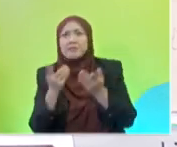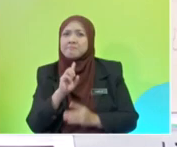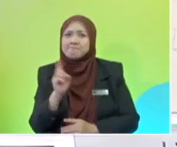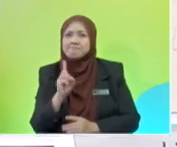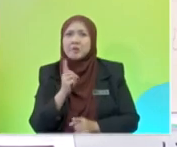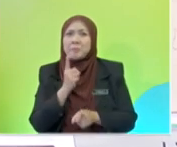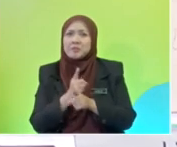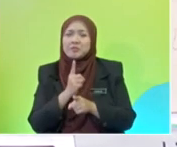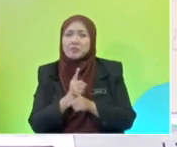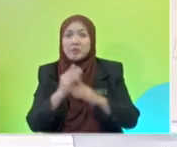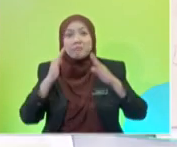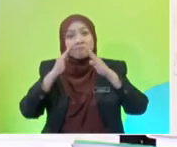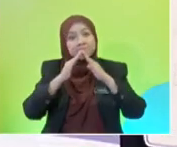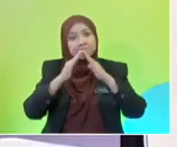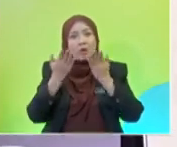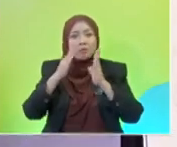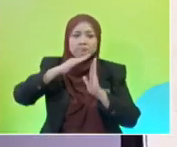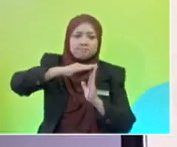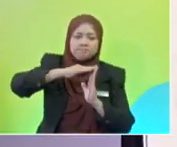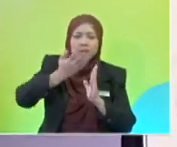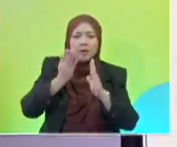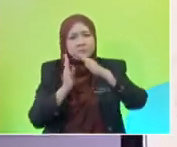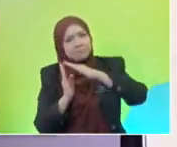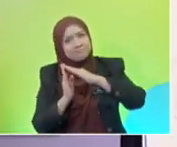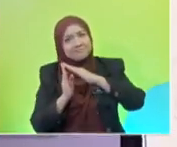macam tak boleh duduk dalam nila